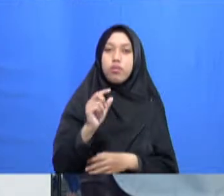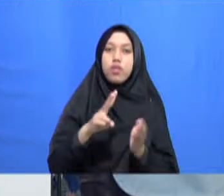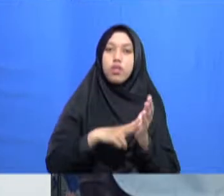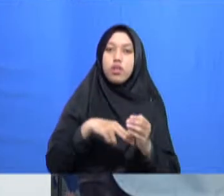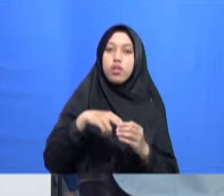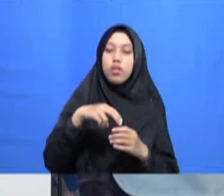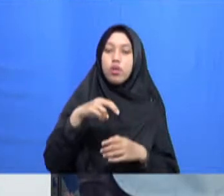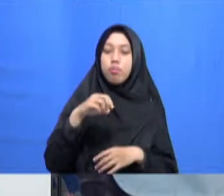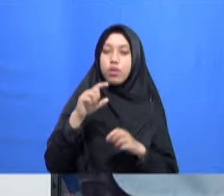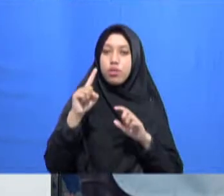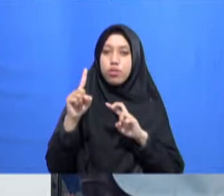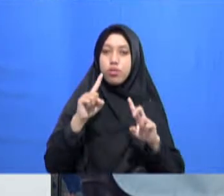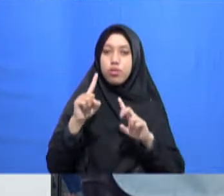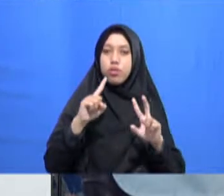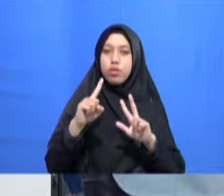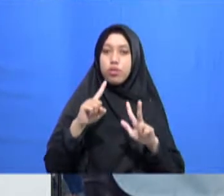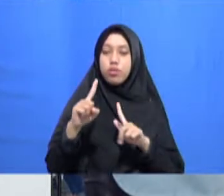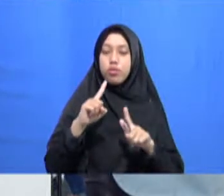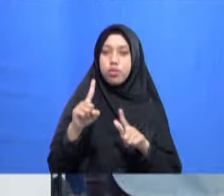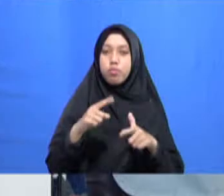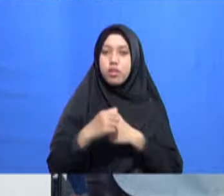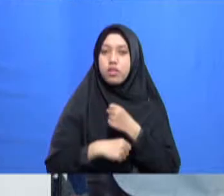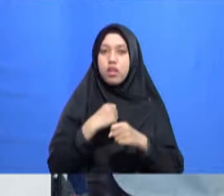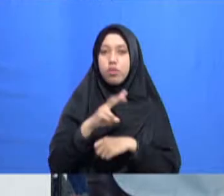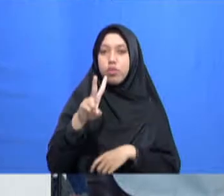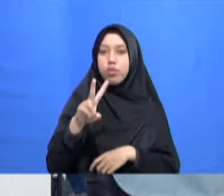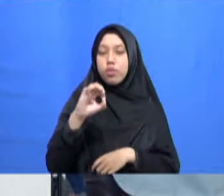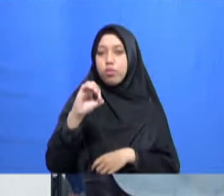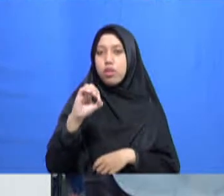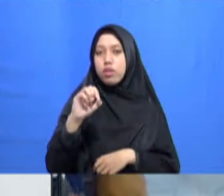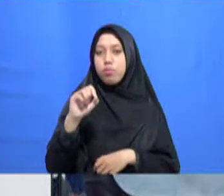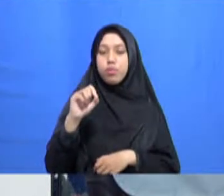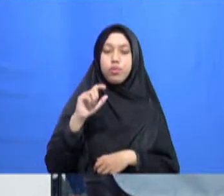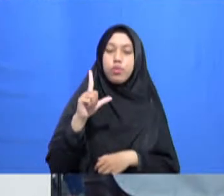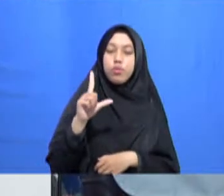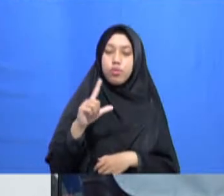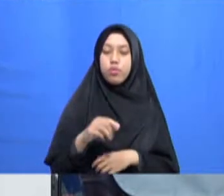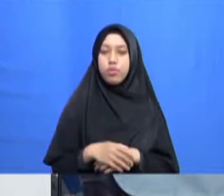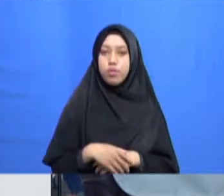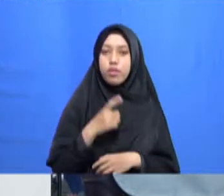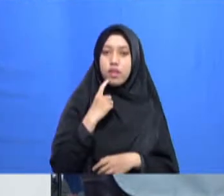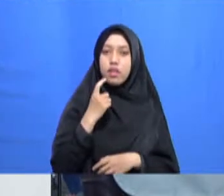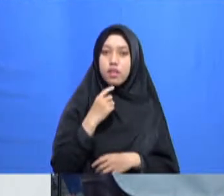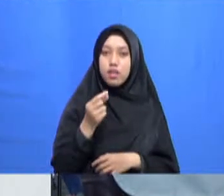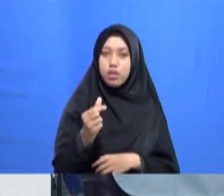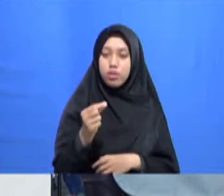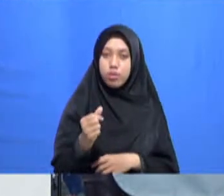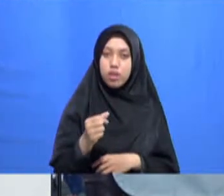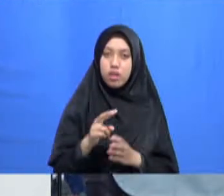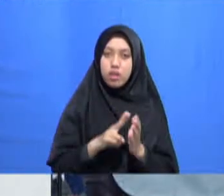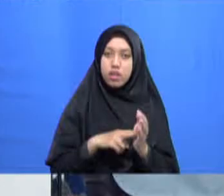tahun 2007 tentang kewenangan keuangan negara, yang di dalam pasal 12 ayat